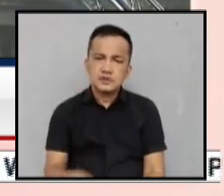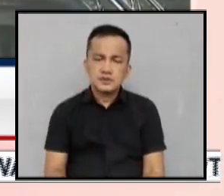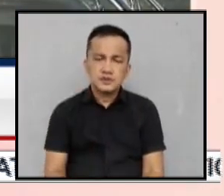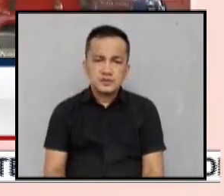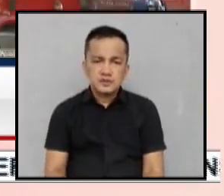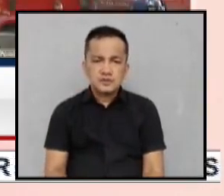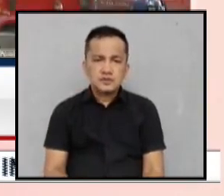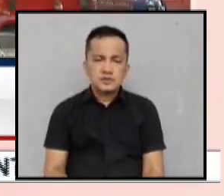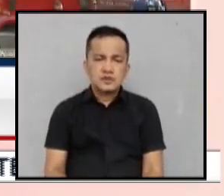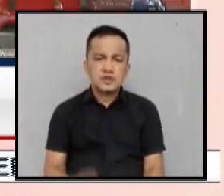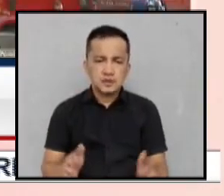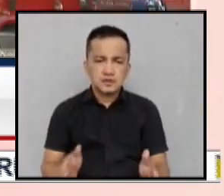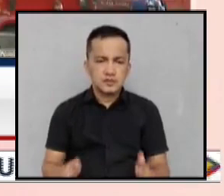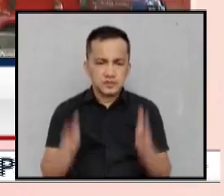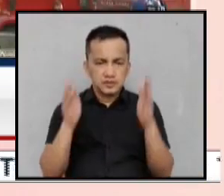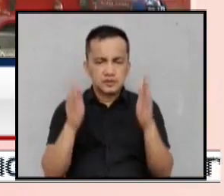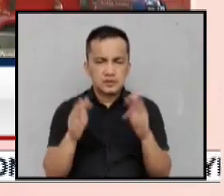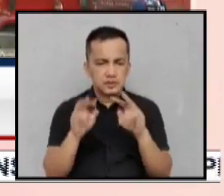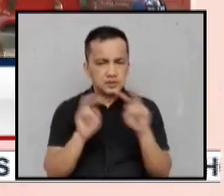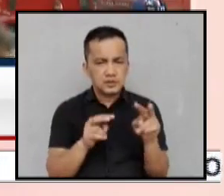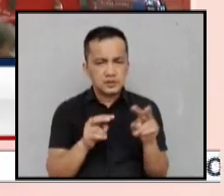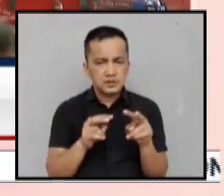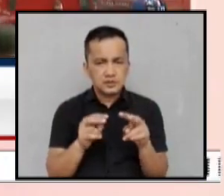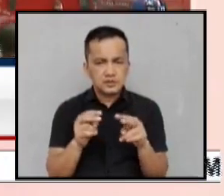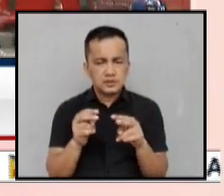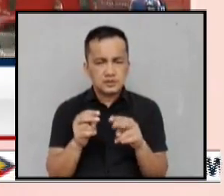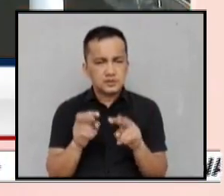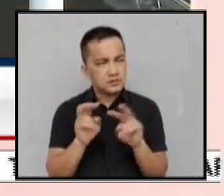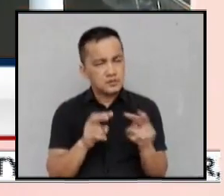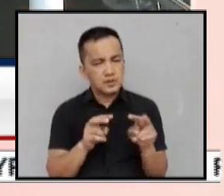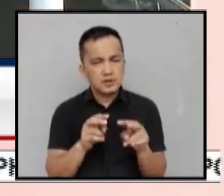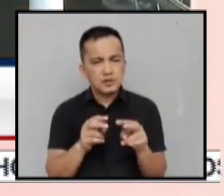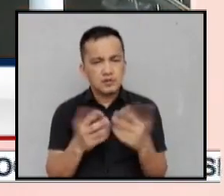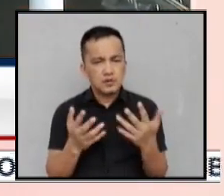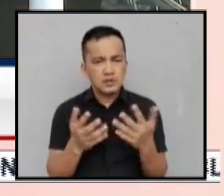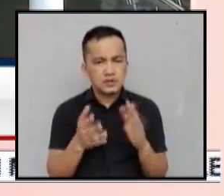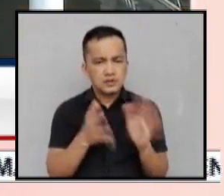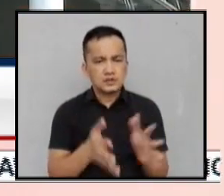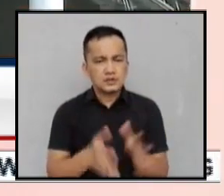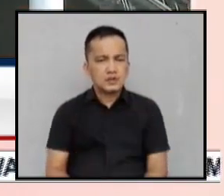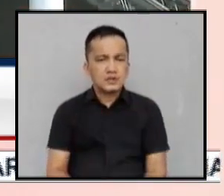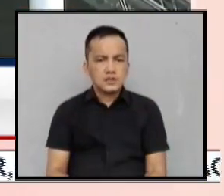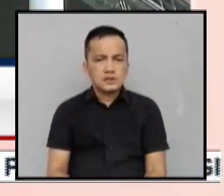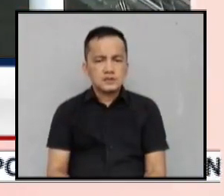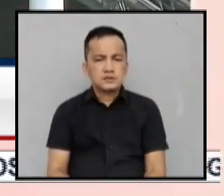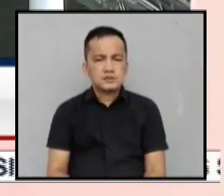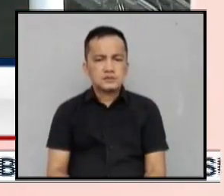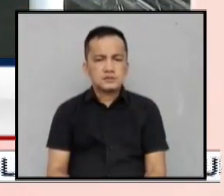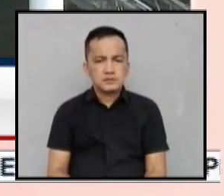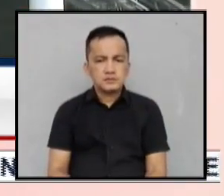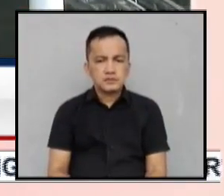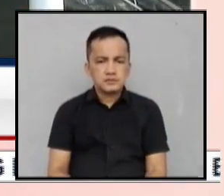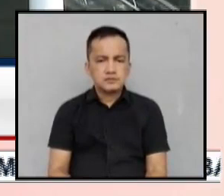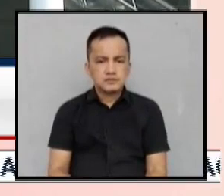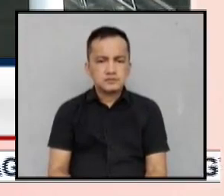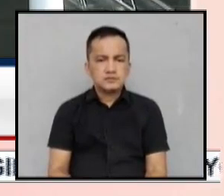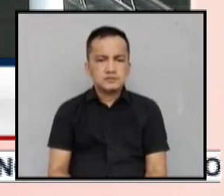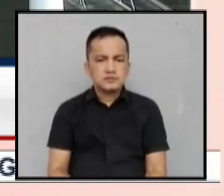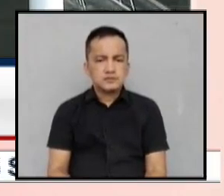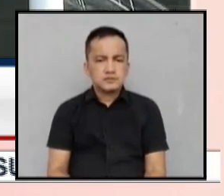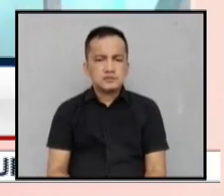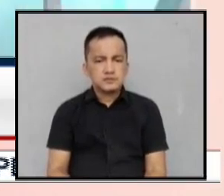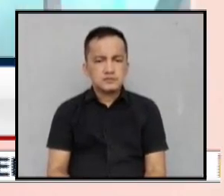po, sa tingin ko po from outside, wala po natira. Okay. Okay, pero